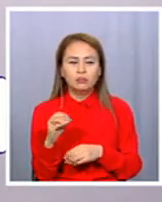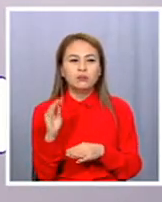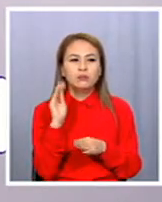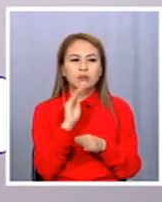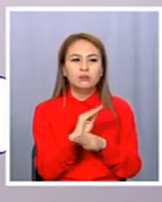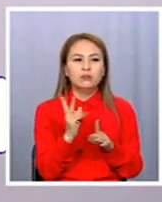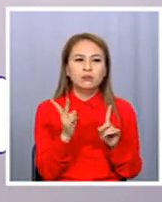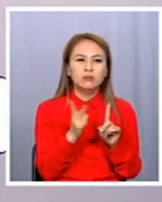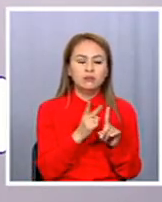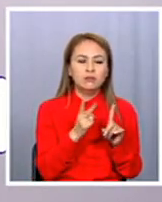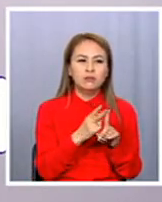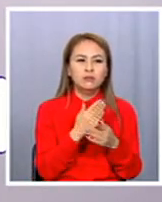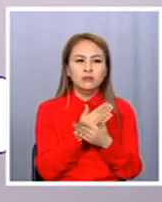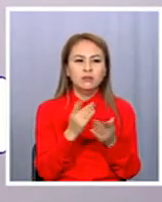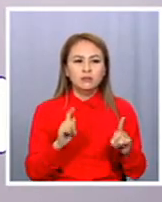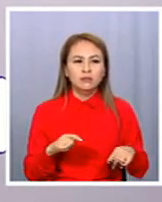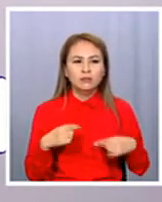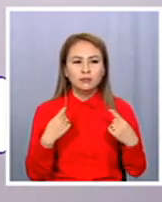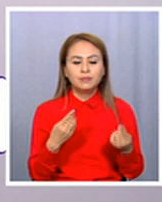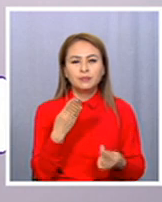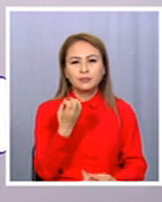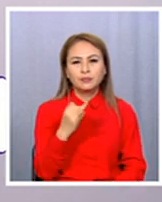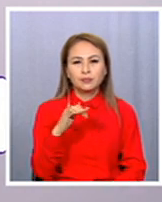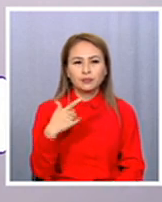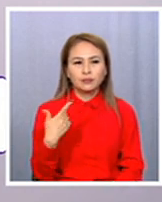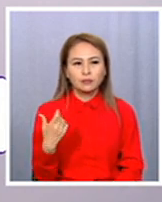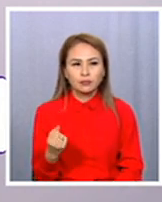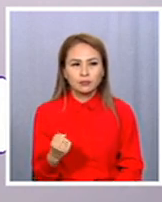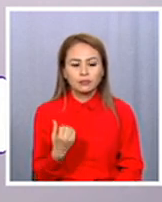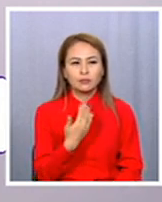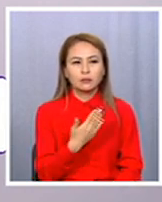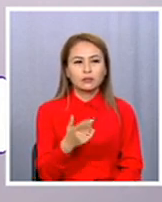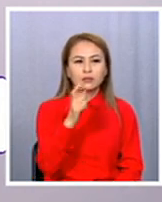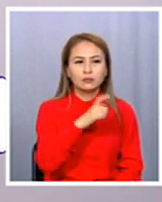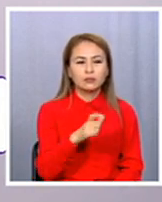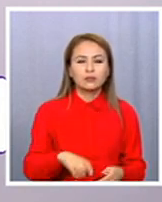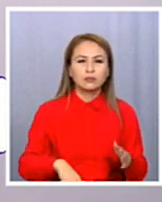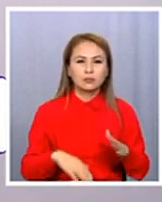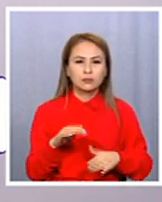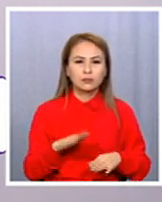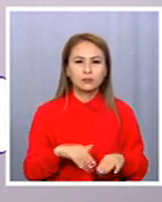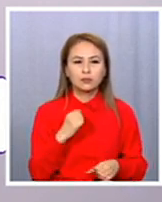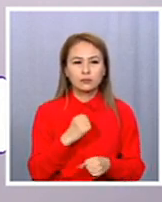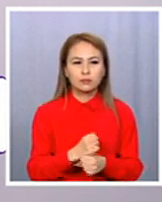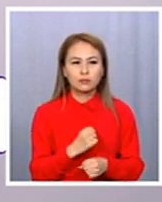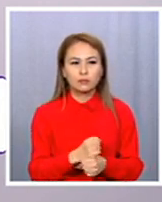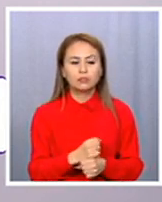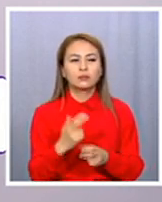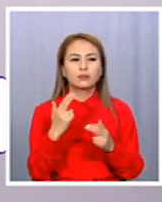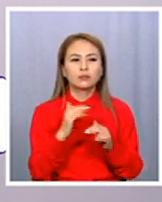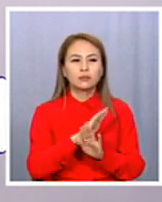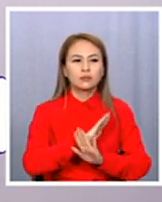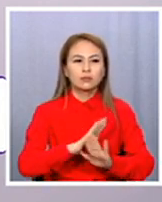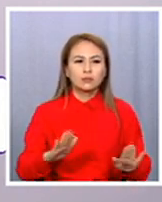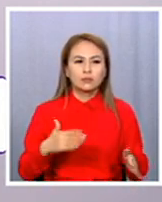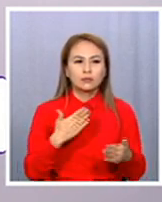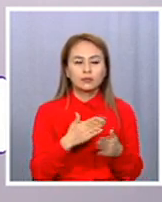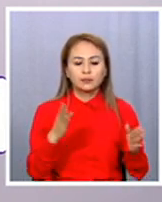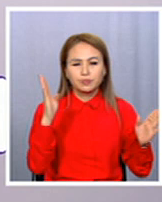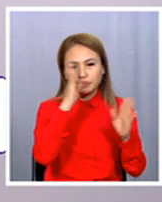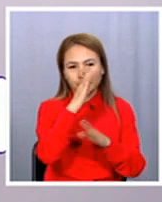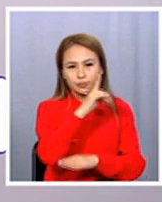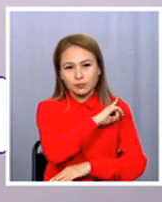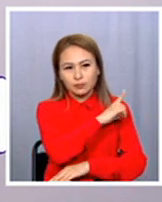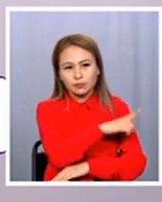екінші сіздерге берілген тайга. Бұны адам қолымен жасайды ма? Жоқ әрине, ол табиғи